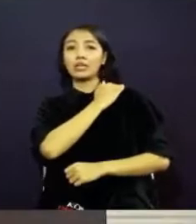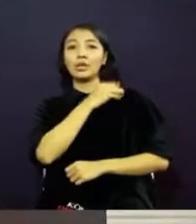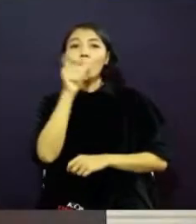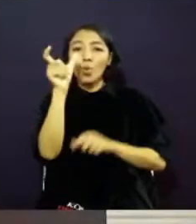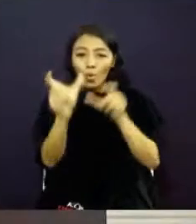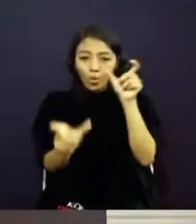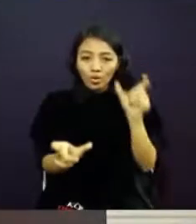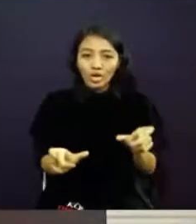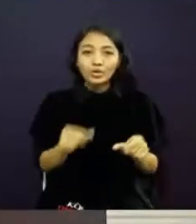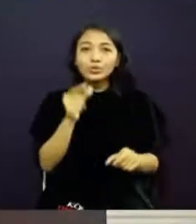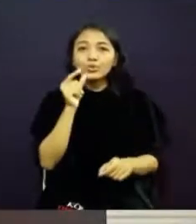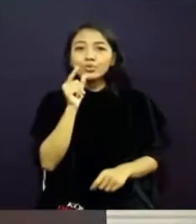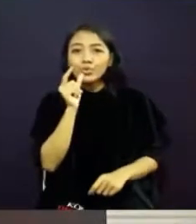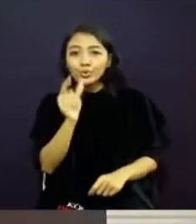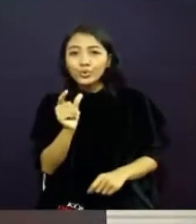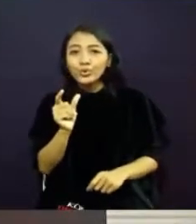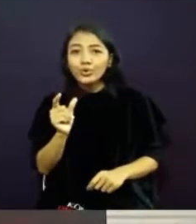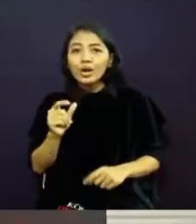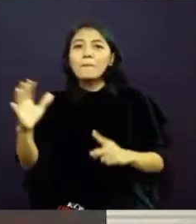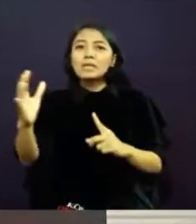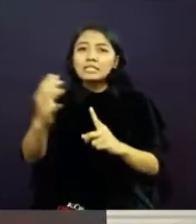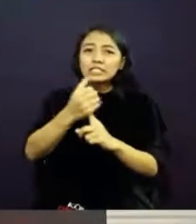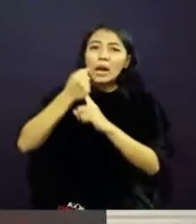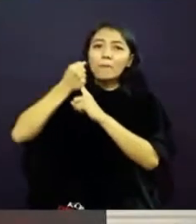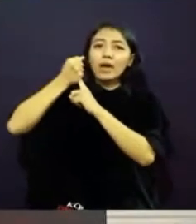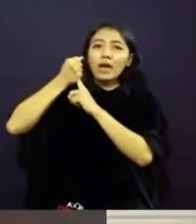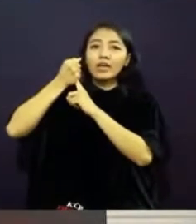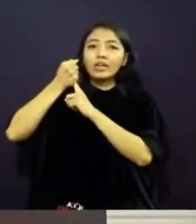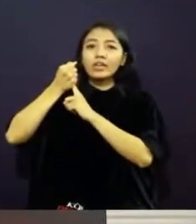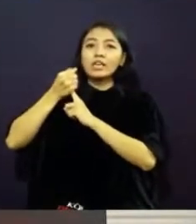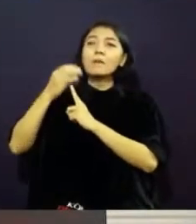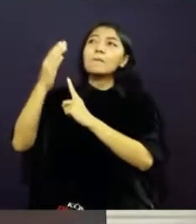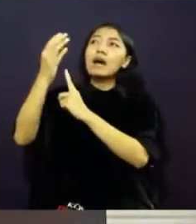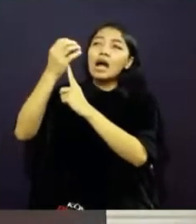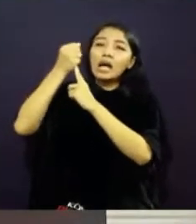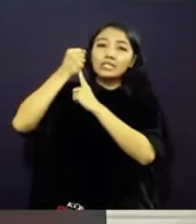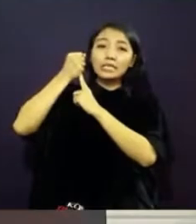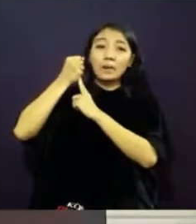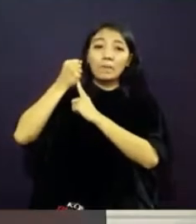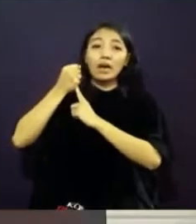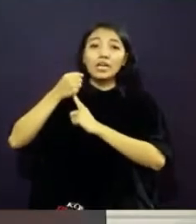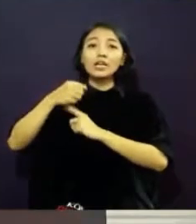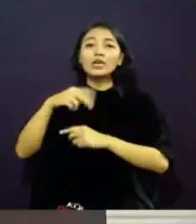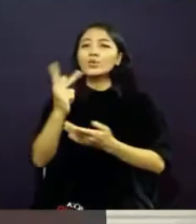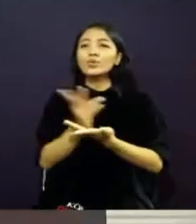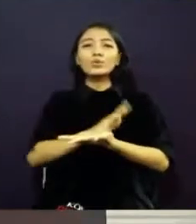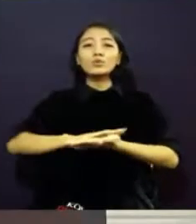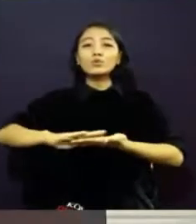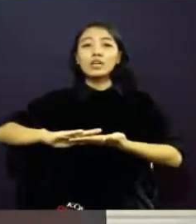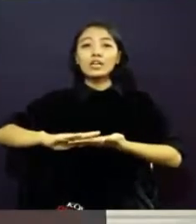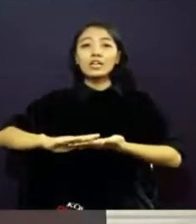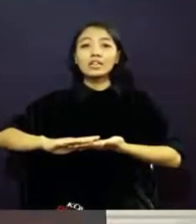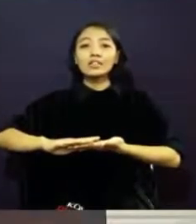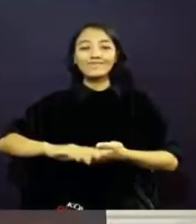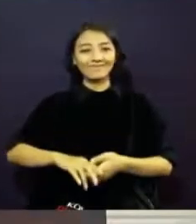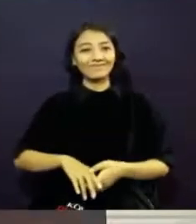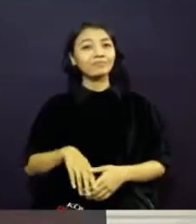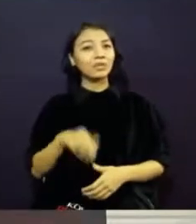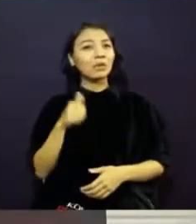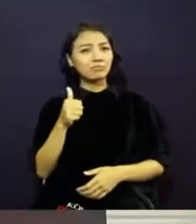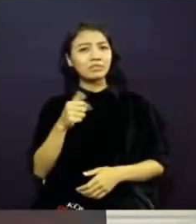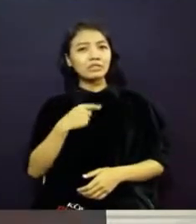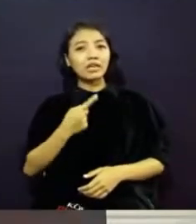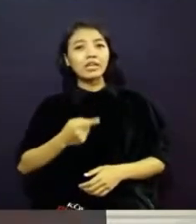kekudusan dan itu bisa kita wujudkan kita laksanakan